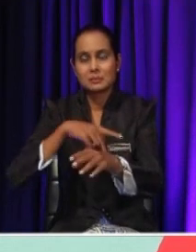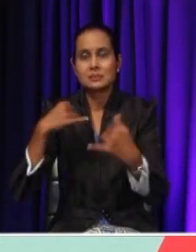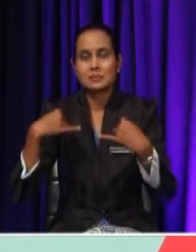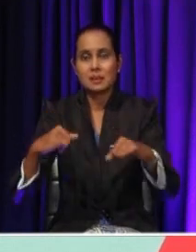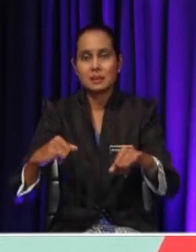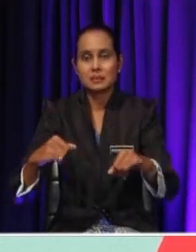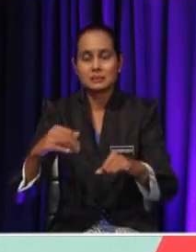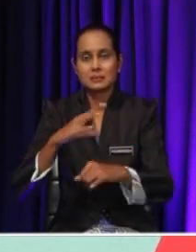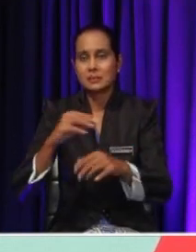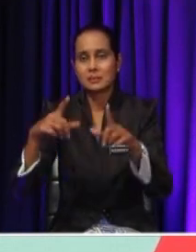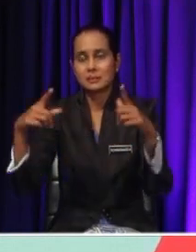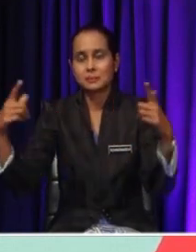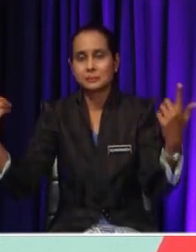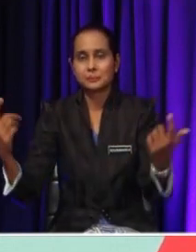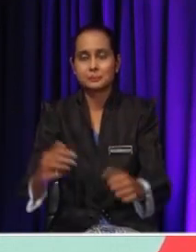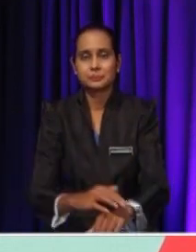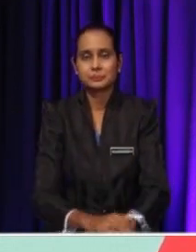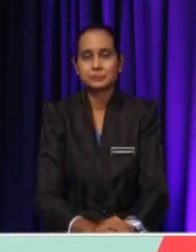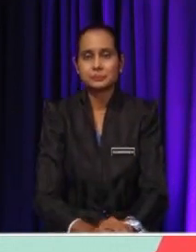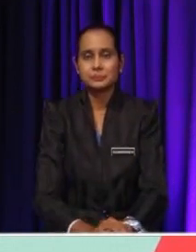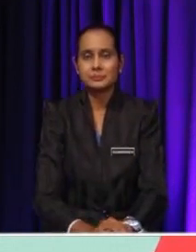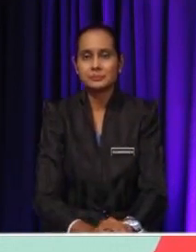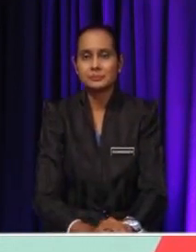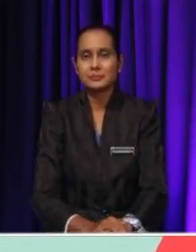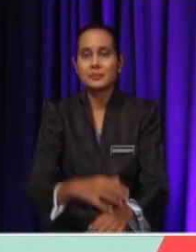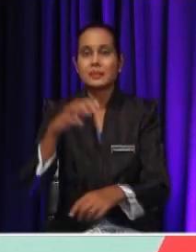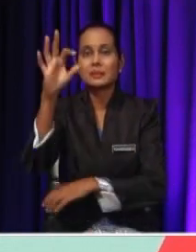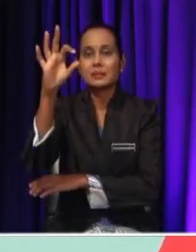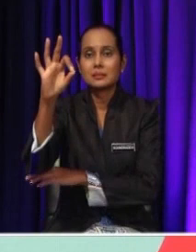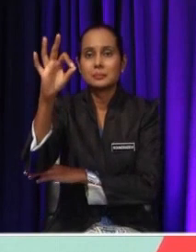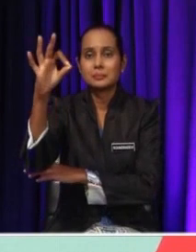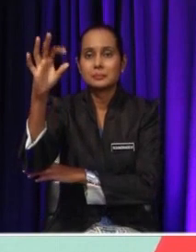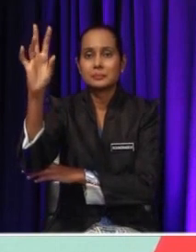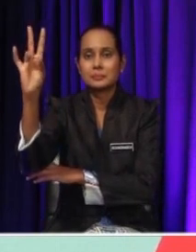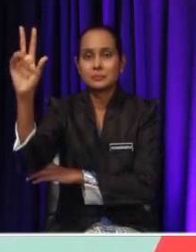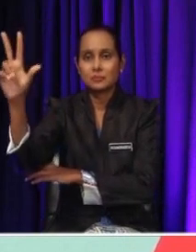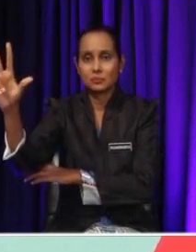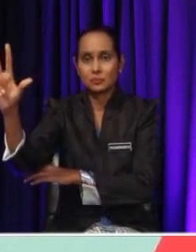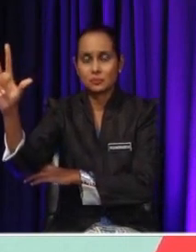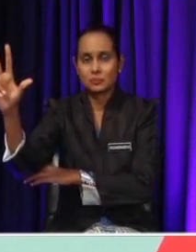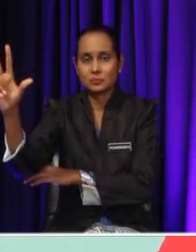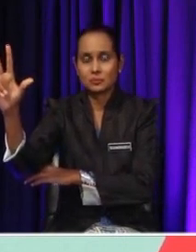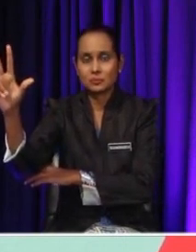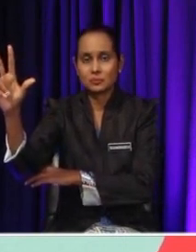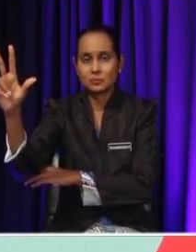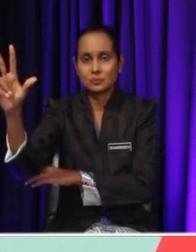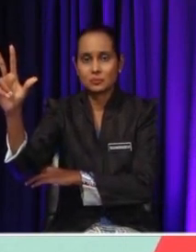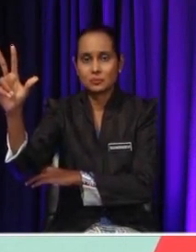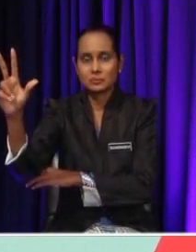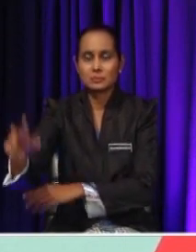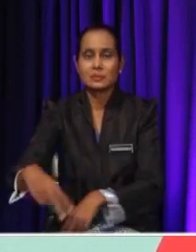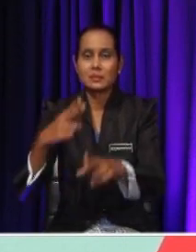debu merah dan selesai sudah pada tahun 1973 terbit sebuah Legi novel